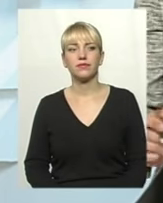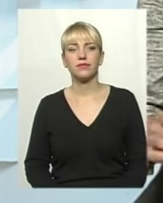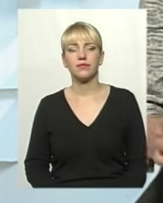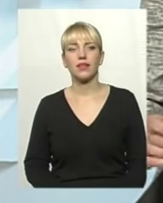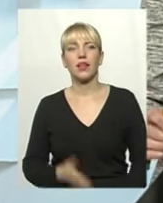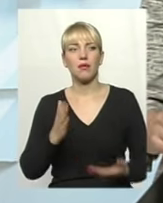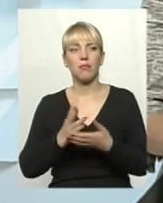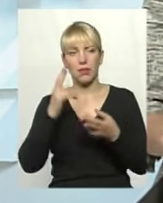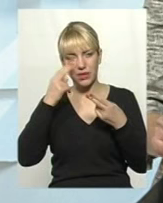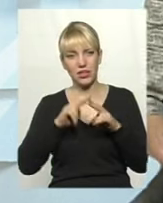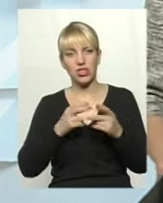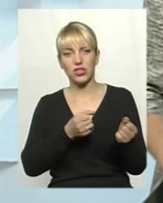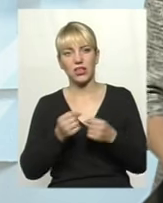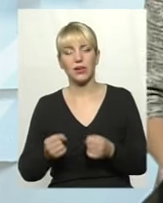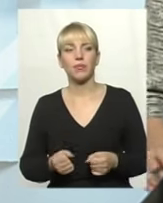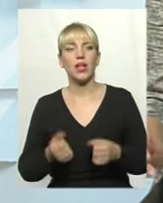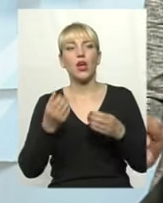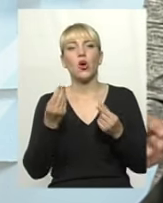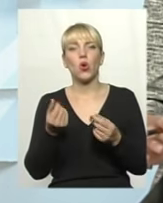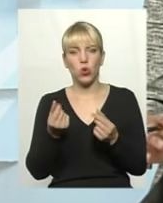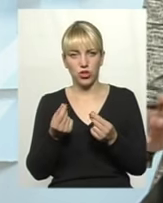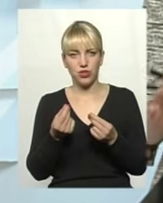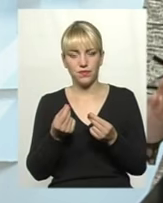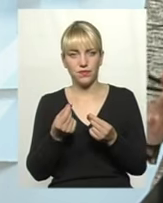Маємо технічні затримки. Разом з тим, гроші.